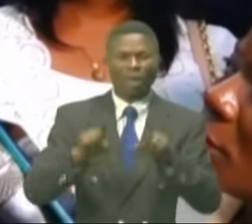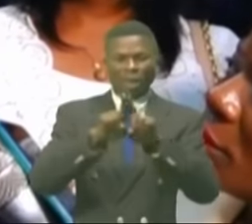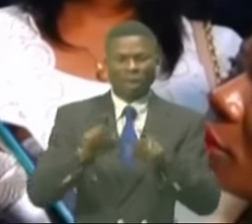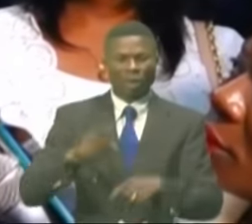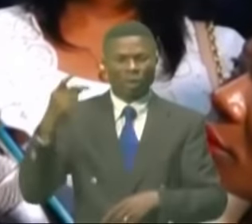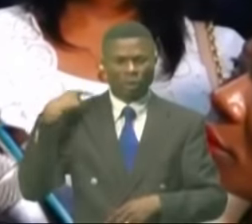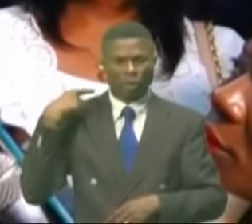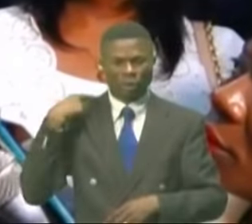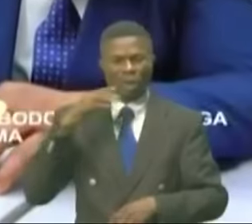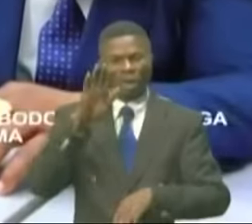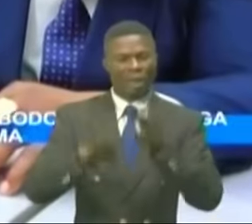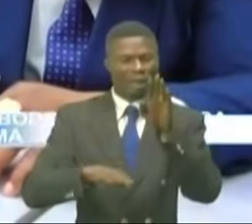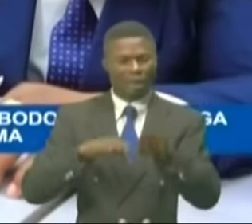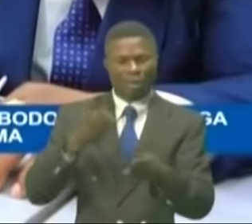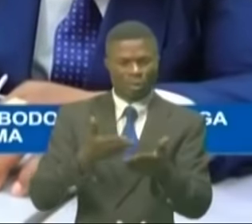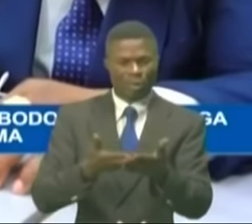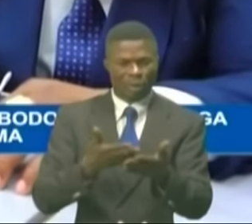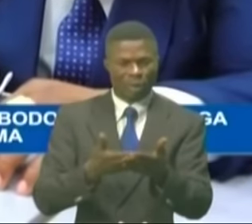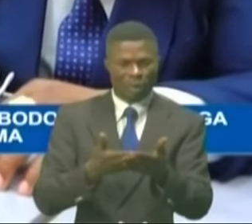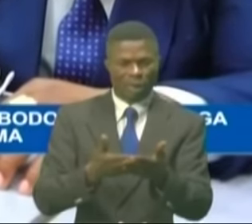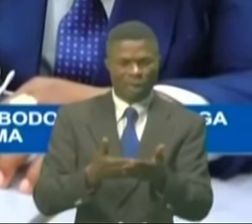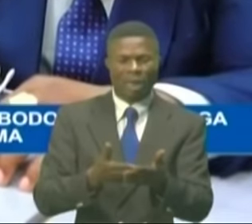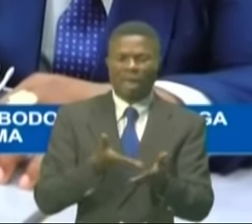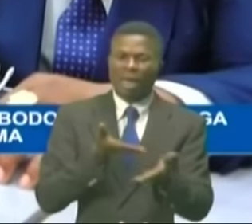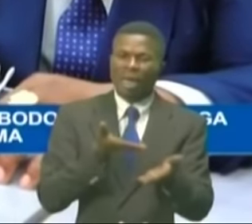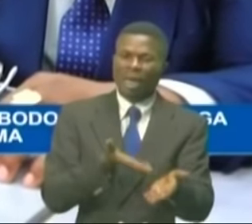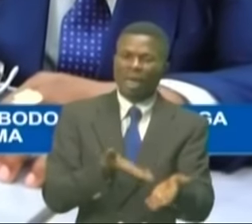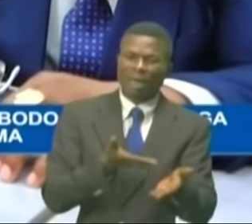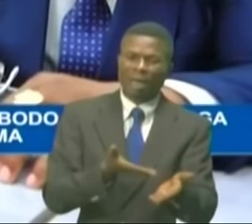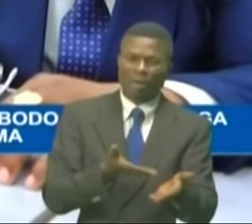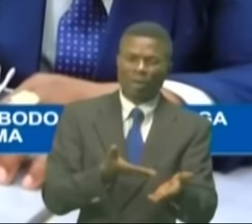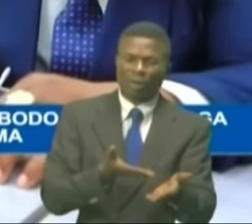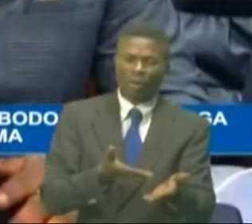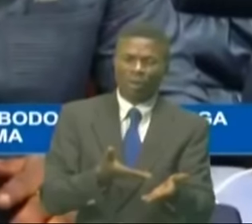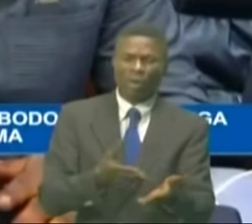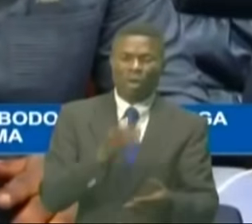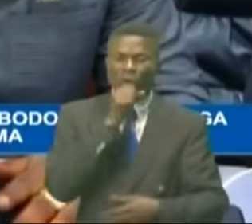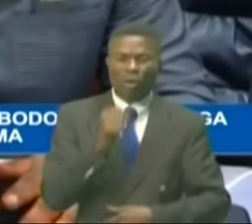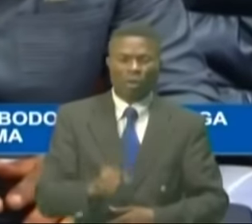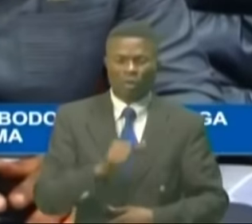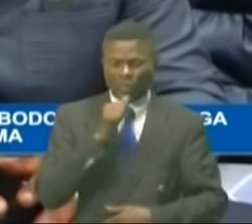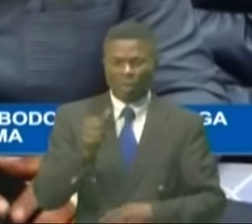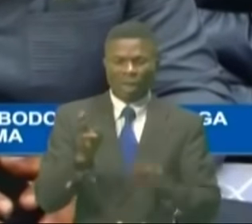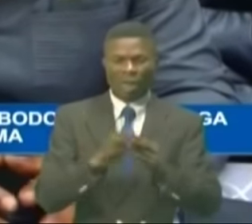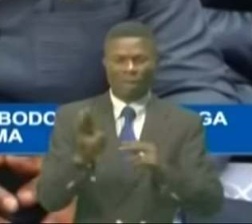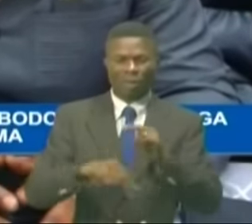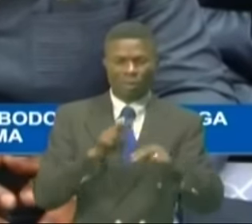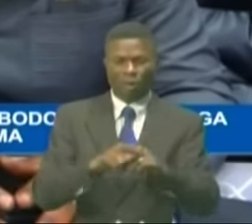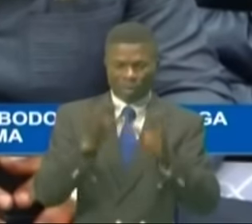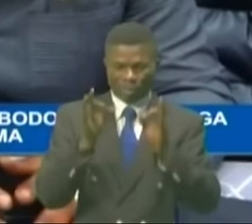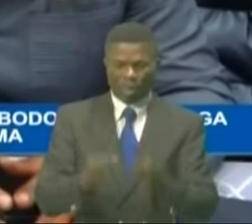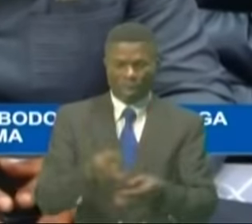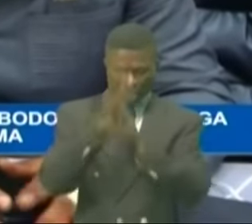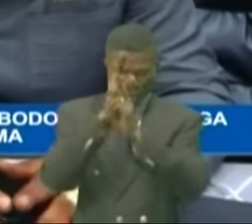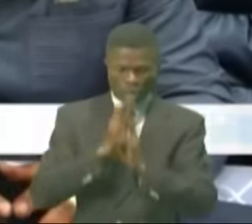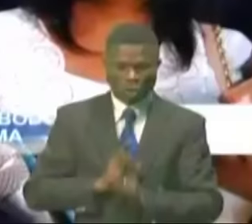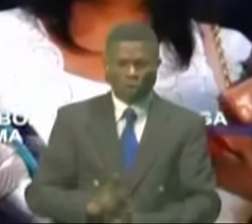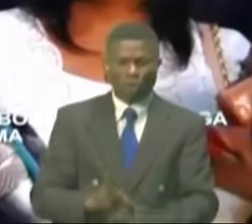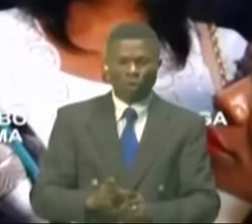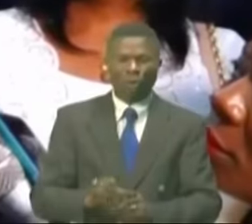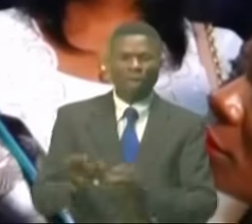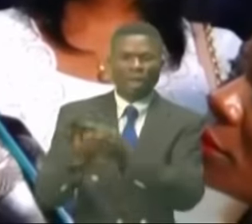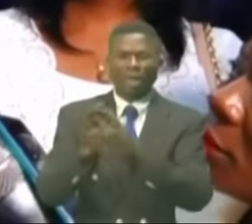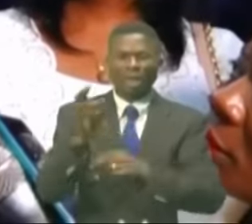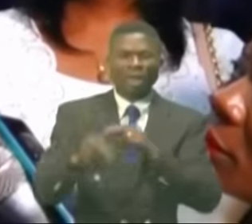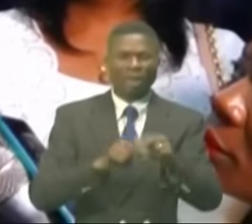leur démarche, sont en train effectivement de redonner non seulement l'image de l'Assemblée nationale, mais la dignité du député national qui